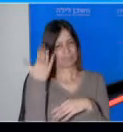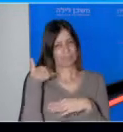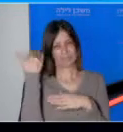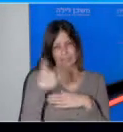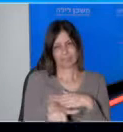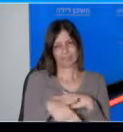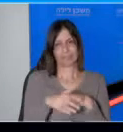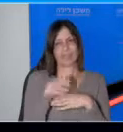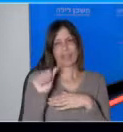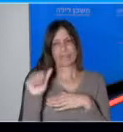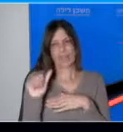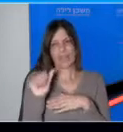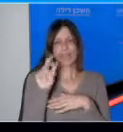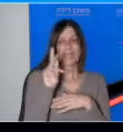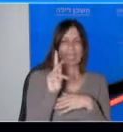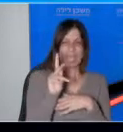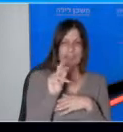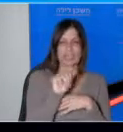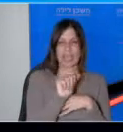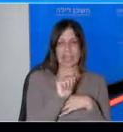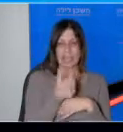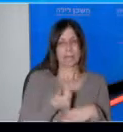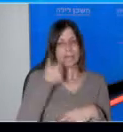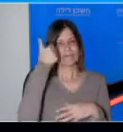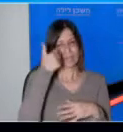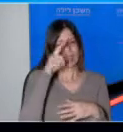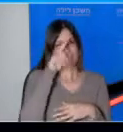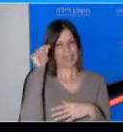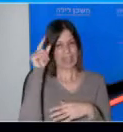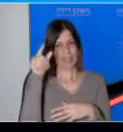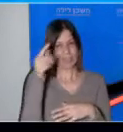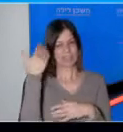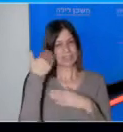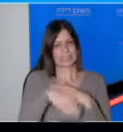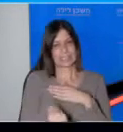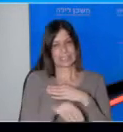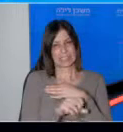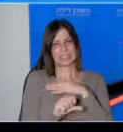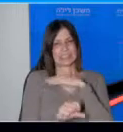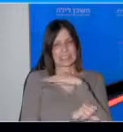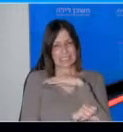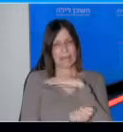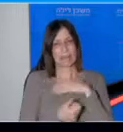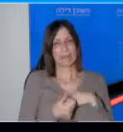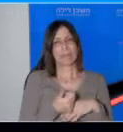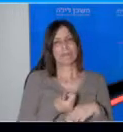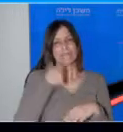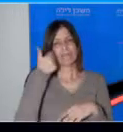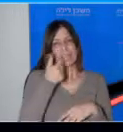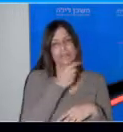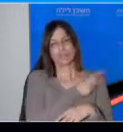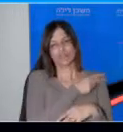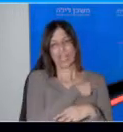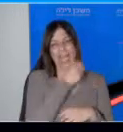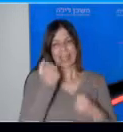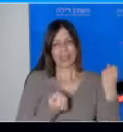אפרים קרמשניט ארליך, מפקד ימ"ר תל אביב לשעבר, סיים כסגן מפקד משטרת התנועה הארצית, שלום לך. ערב טוב לך,